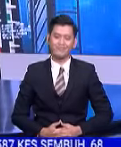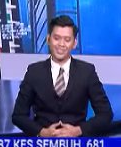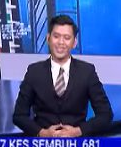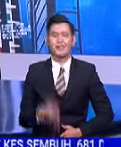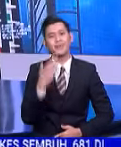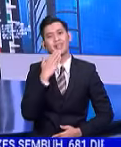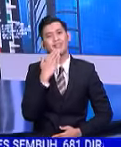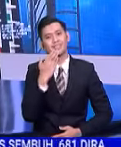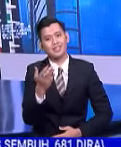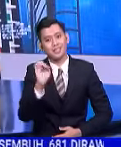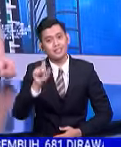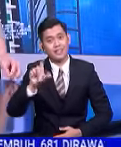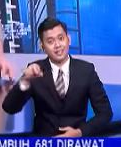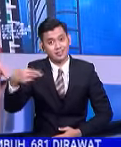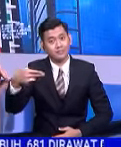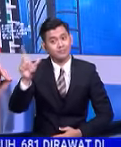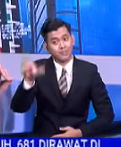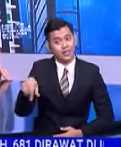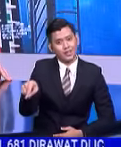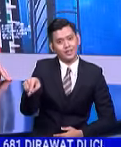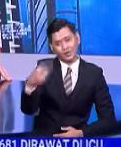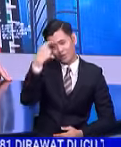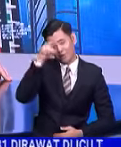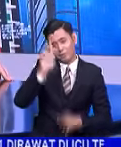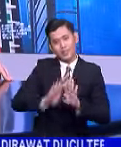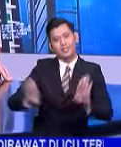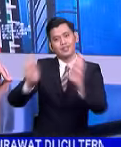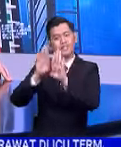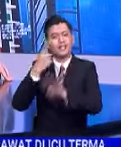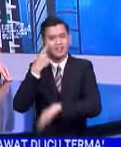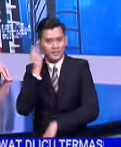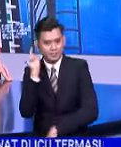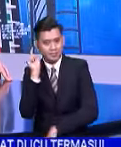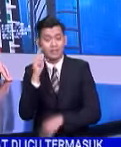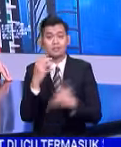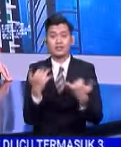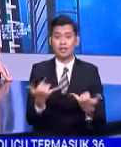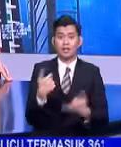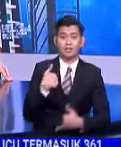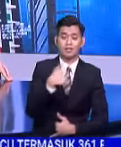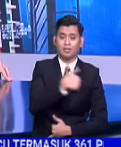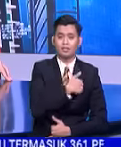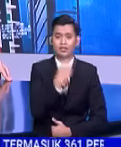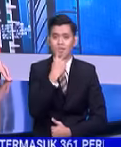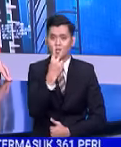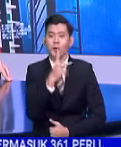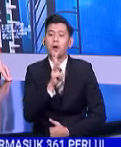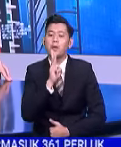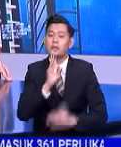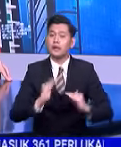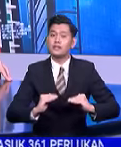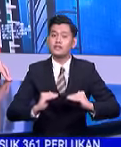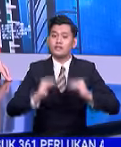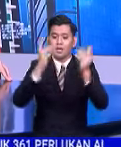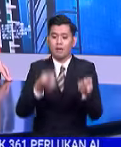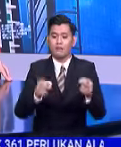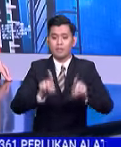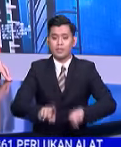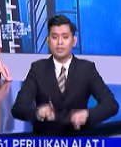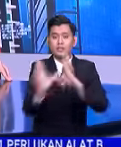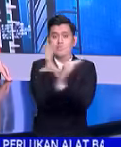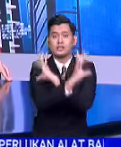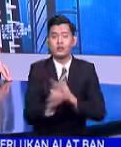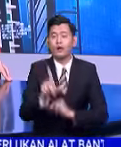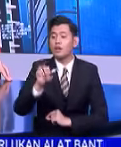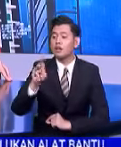Baik, terima kasih Saleh untuk perkembangan itu tadi. Dan selanjutnya kita beralih ke perkembangan banjir di Sarawak. Di Limbang,